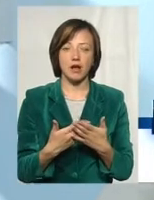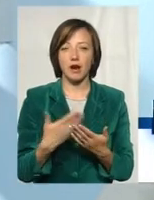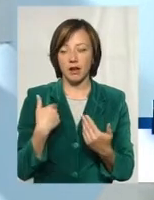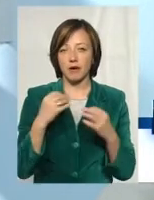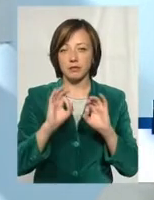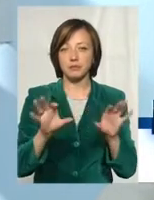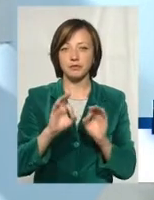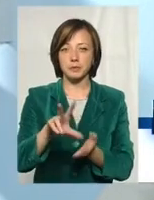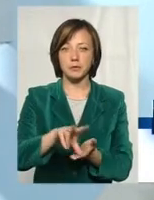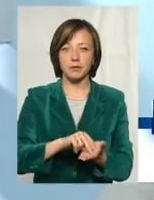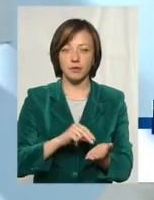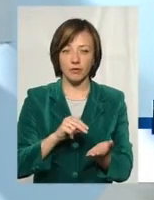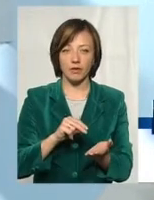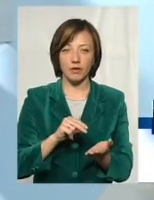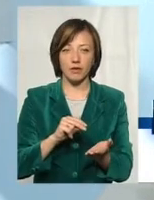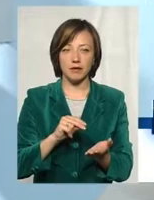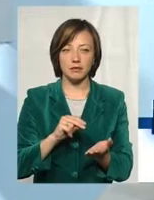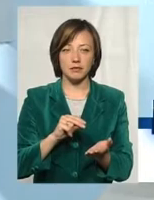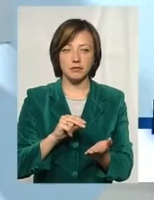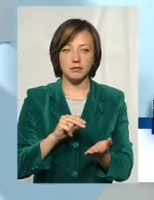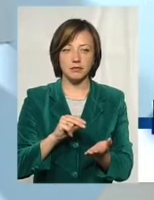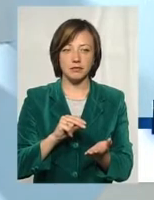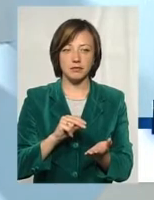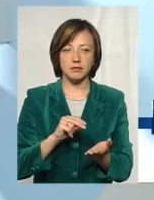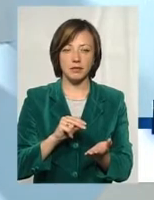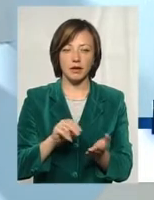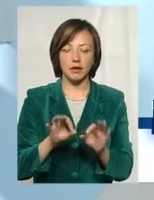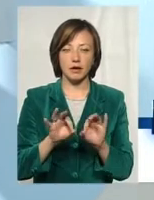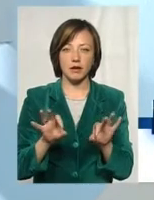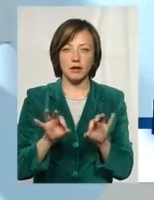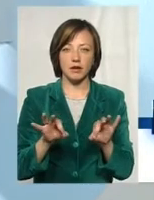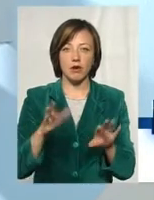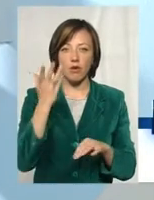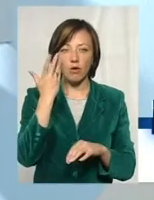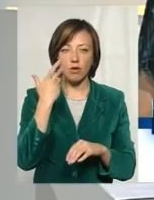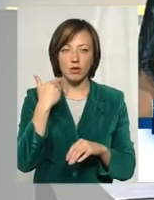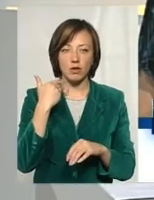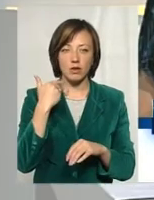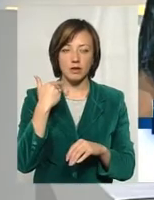прикладу видимості державної влади. Коли вона